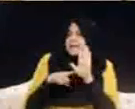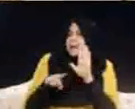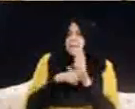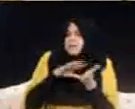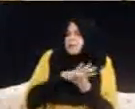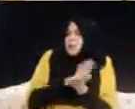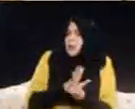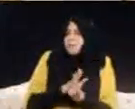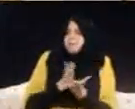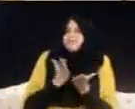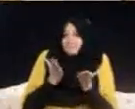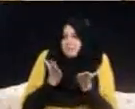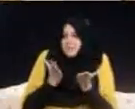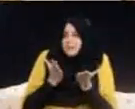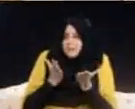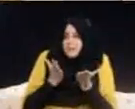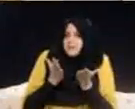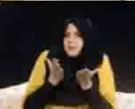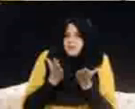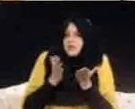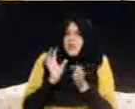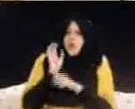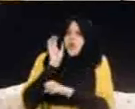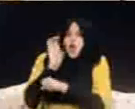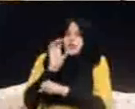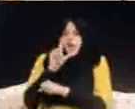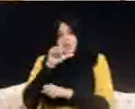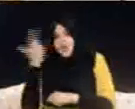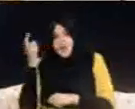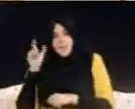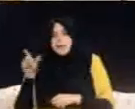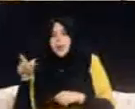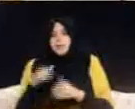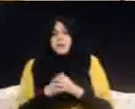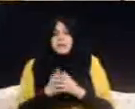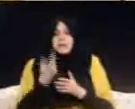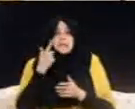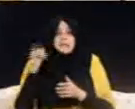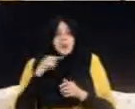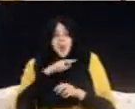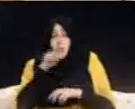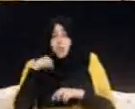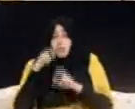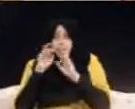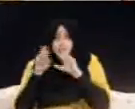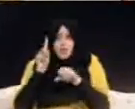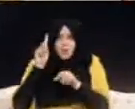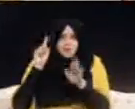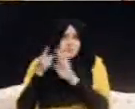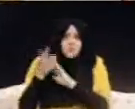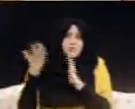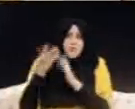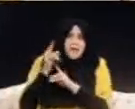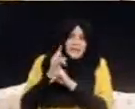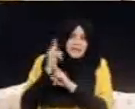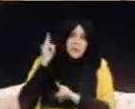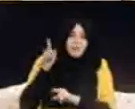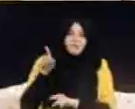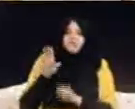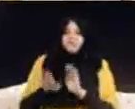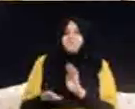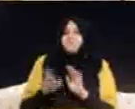الظلم في حق آخرين، وإذا بحثنا عن تاريخهم نجدهم لم